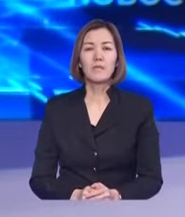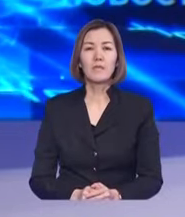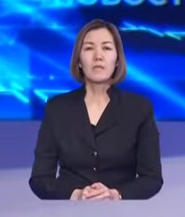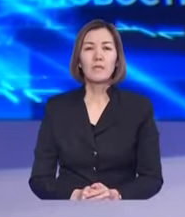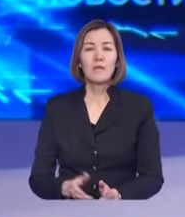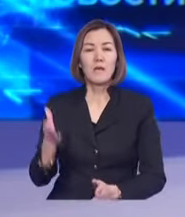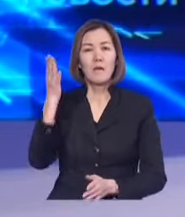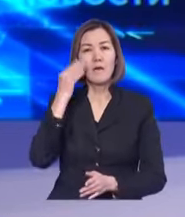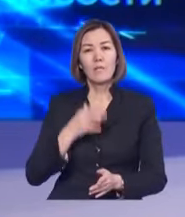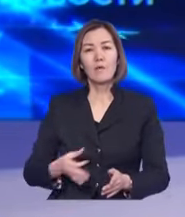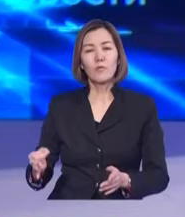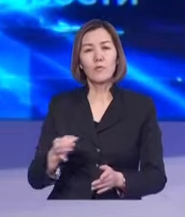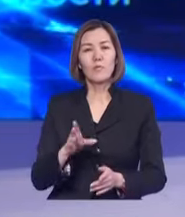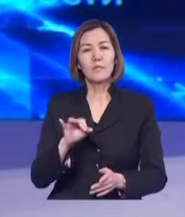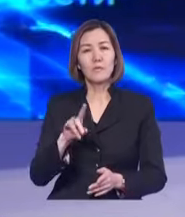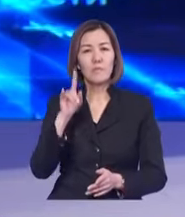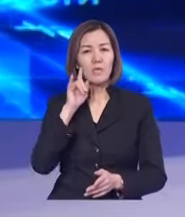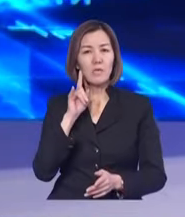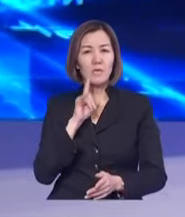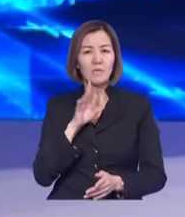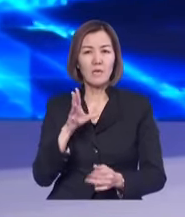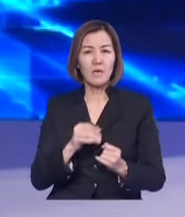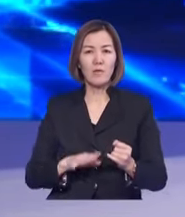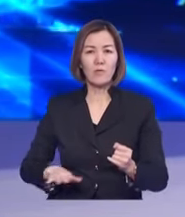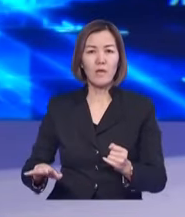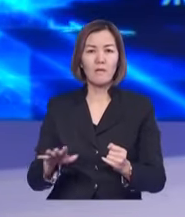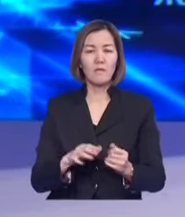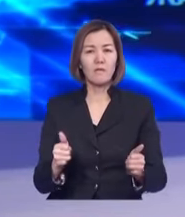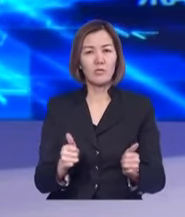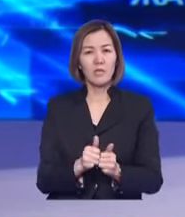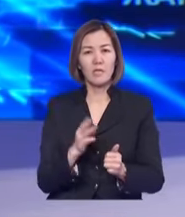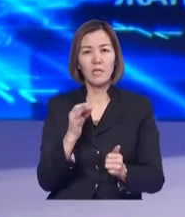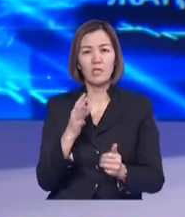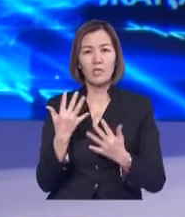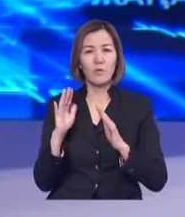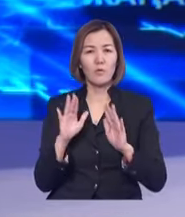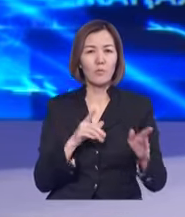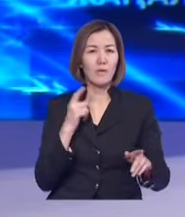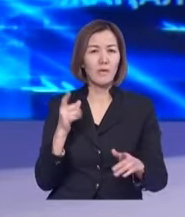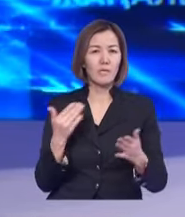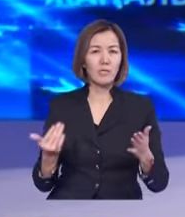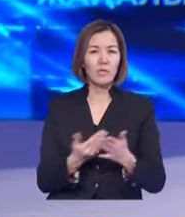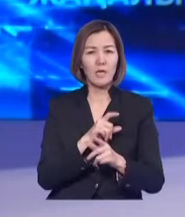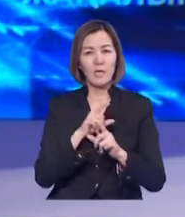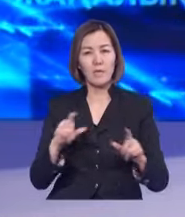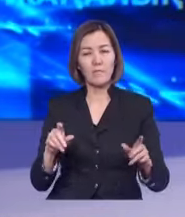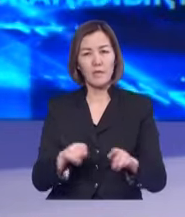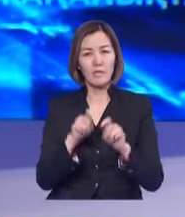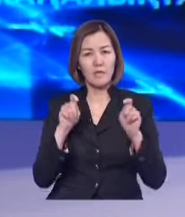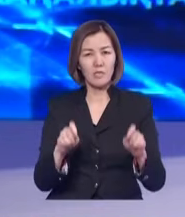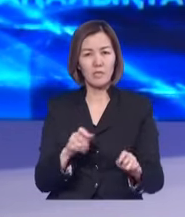Орман халық байлығы Алматы облысы Еңбекші Қазақ ауданына қарасты Шелек орман шаруашылығы мекемесіне жаңа ғимараттың кілті